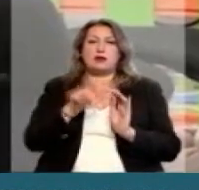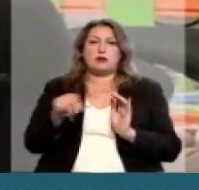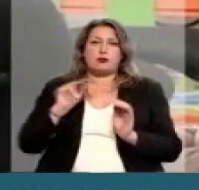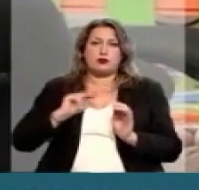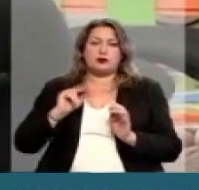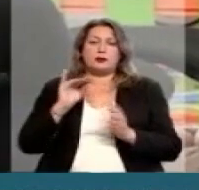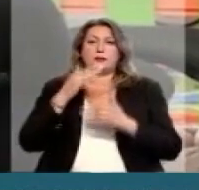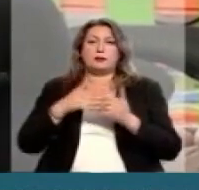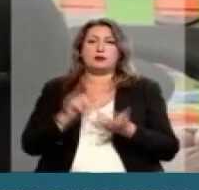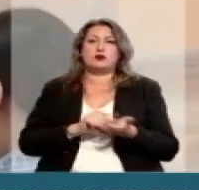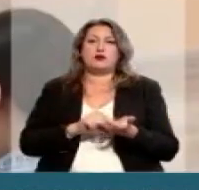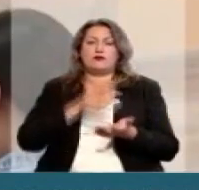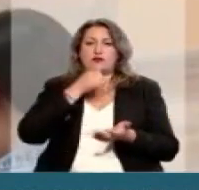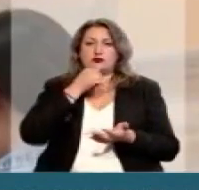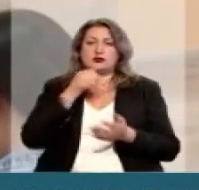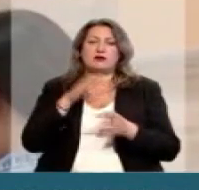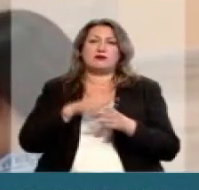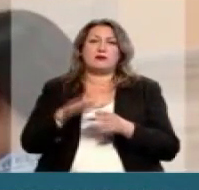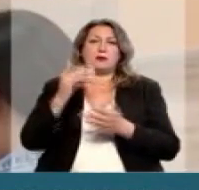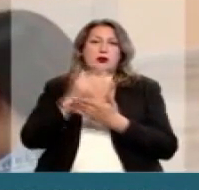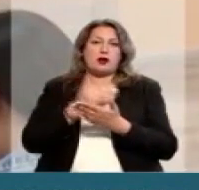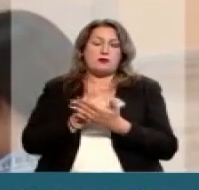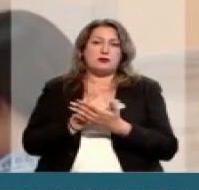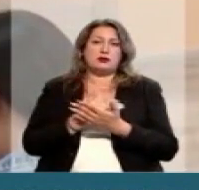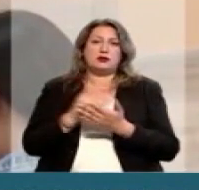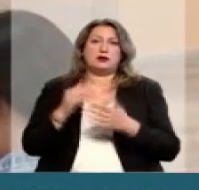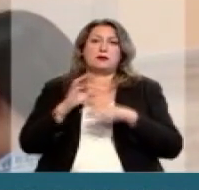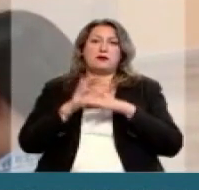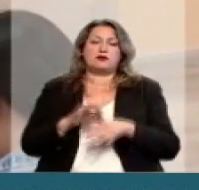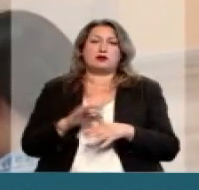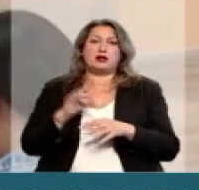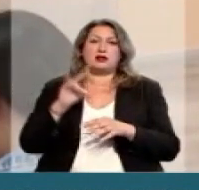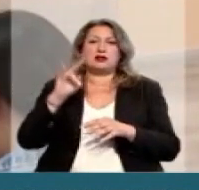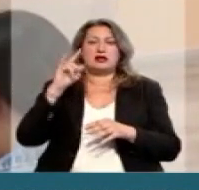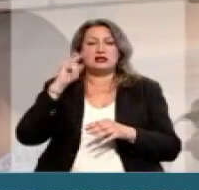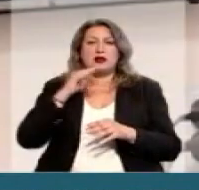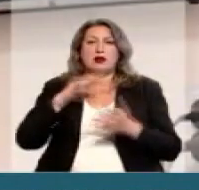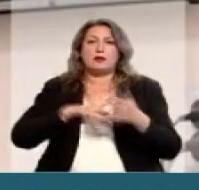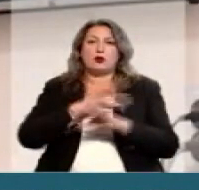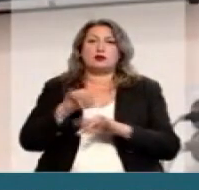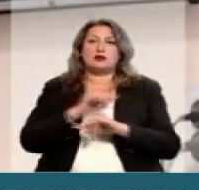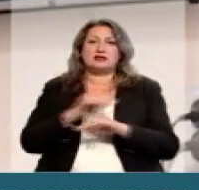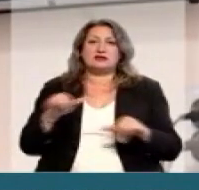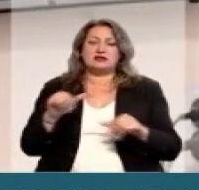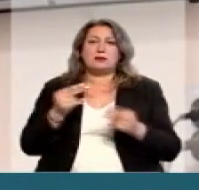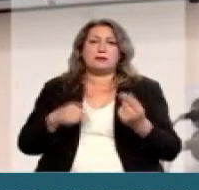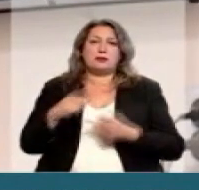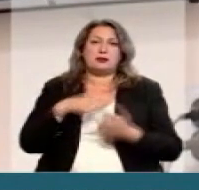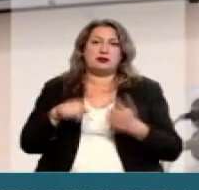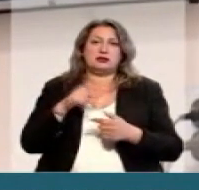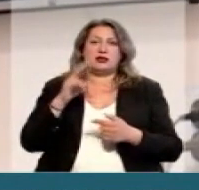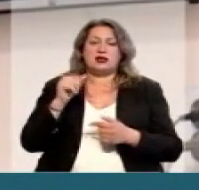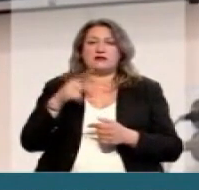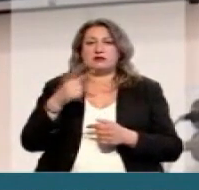жас арнайы жобасын іске қосты. Бағдарламаны іске асыру 2021-2025 жылдарға арналған кәсіпкерлікті дамыту жөніндегі